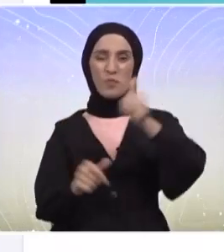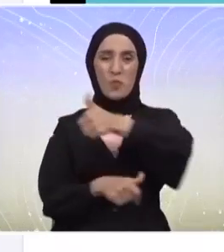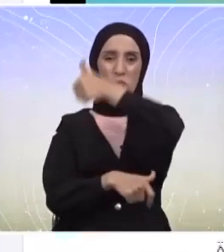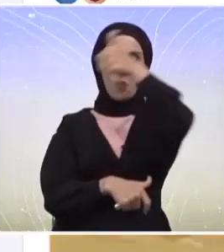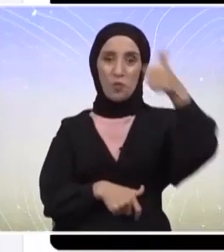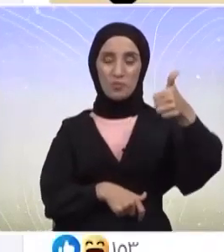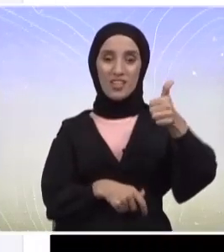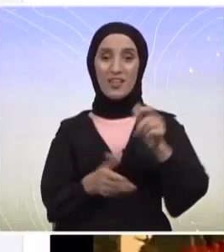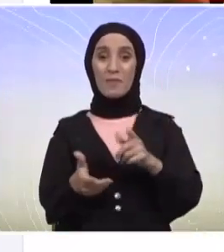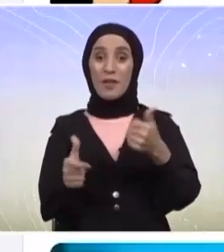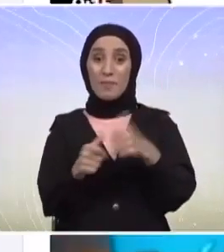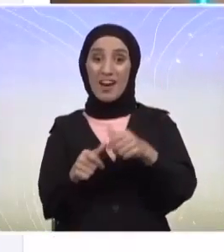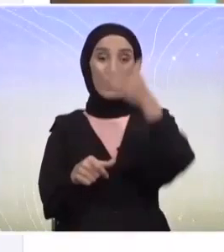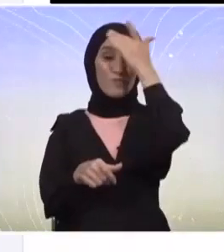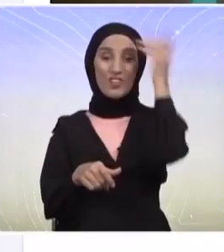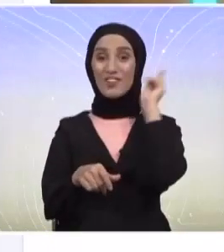الانطباعات حولها.